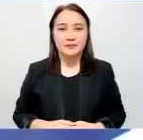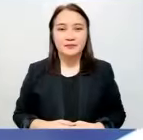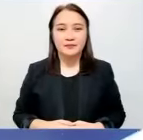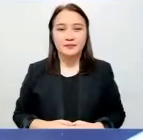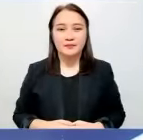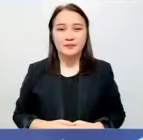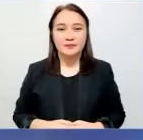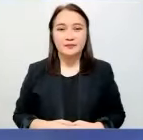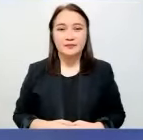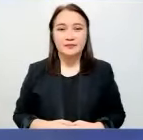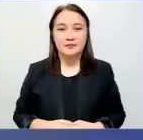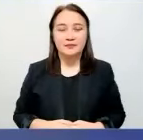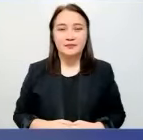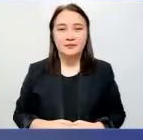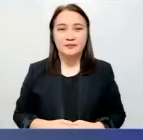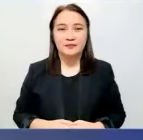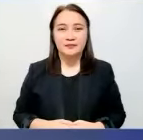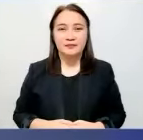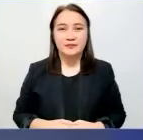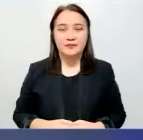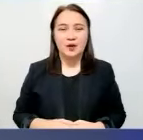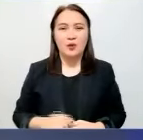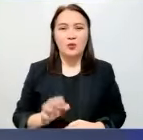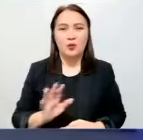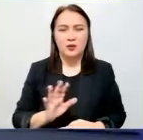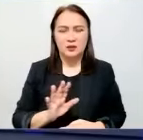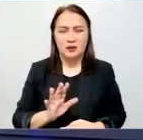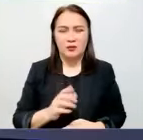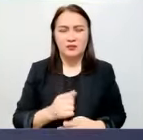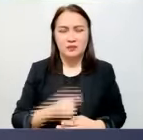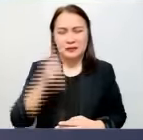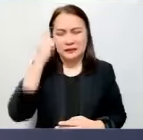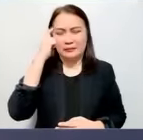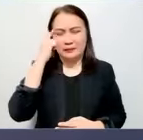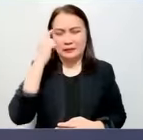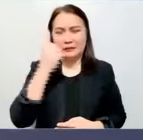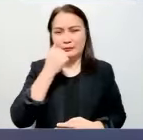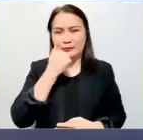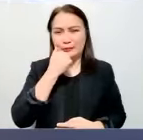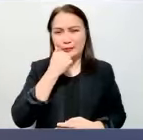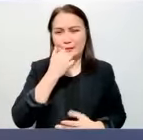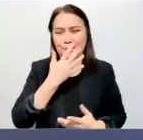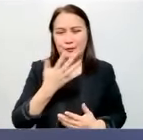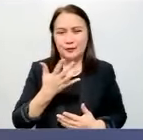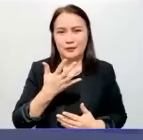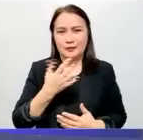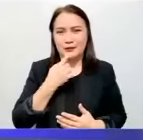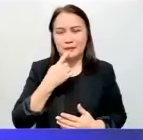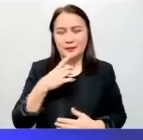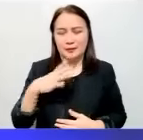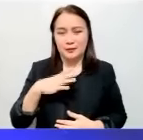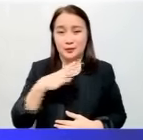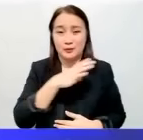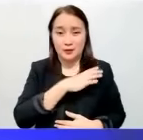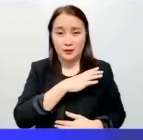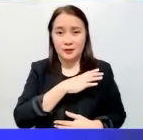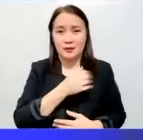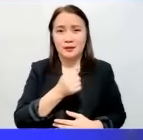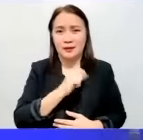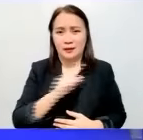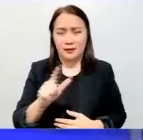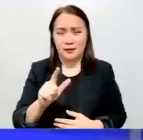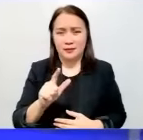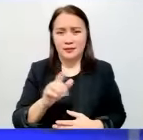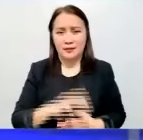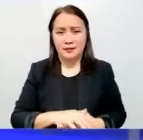Huwag daw bahiran ng mali siya ang programang AKAP ng DSWD. Yan ang pakiusap ng isang kongresista sa gitna ng paratang ni